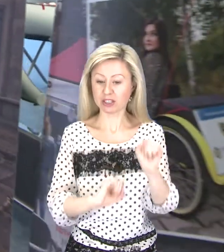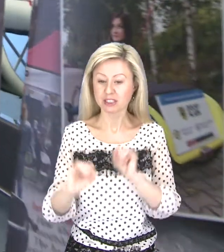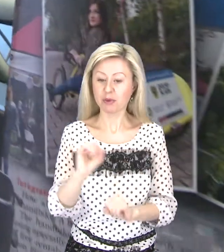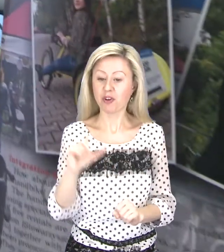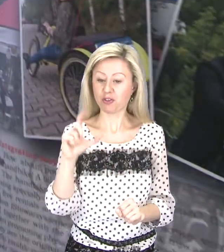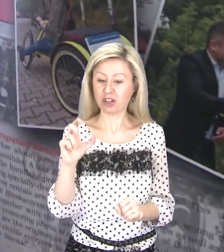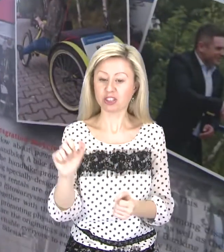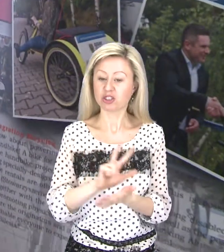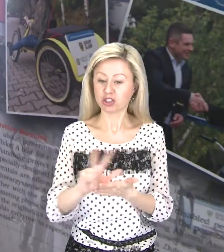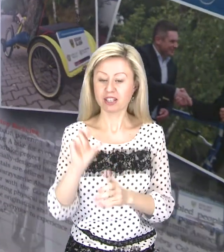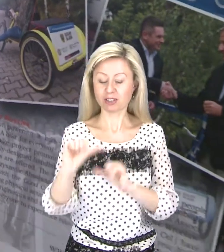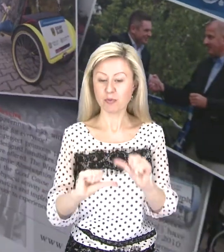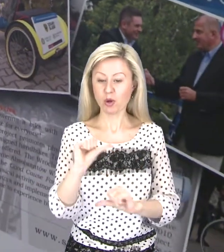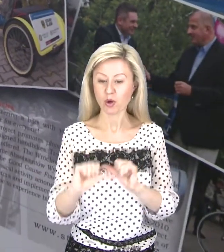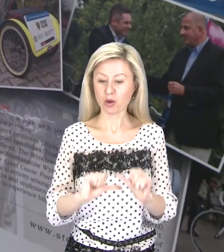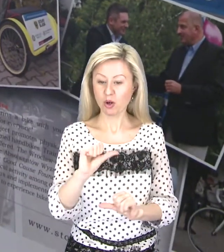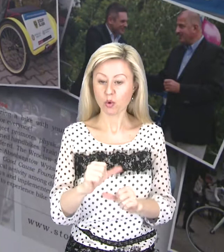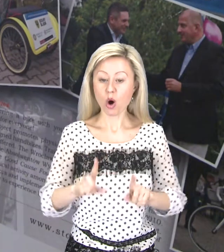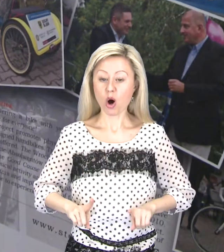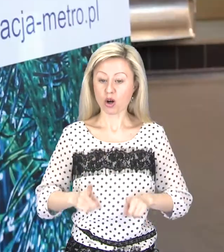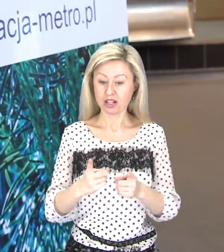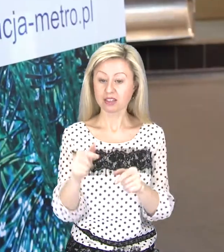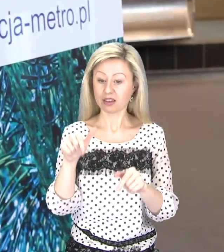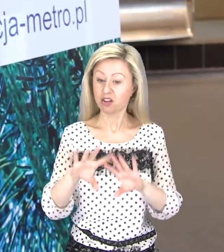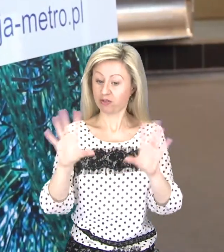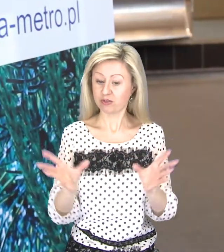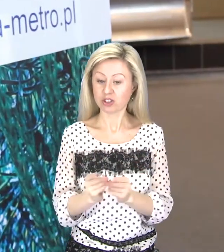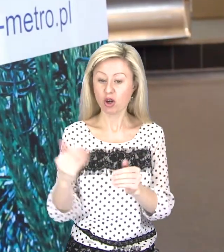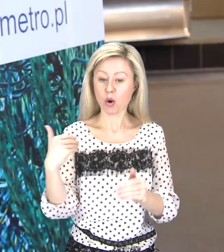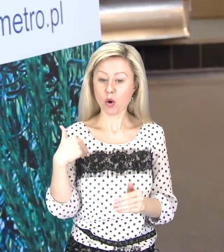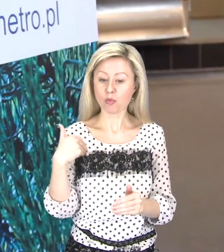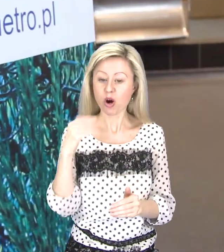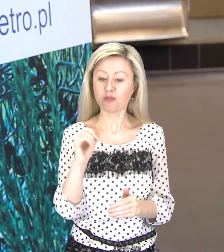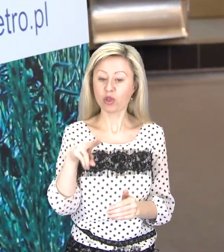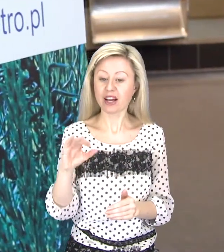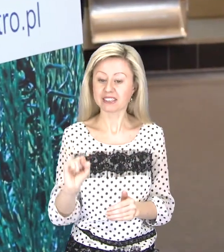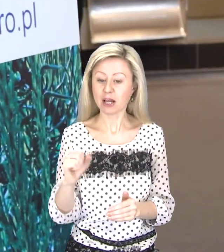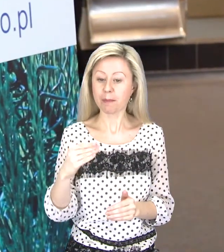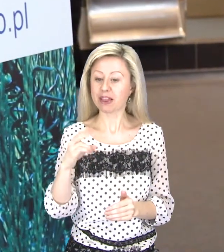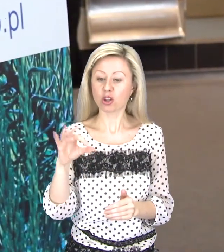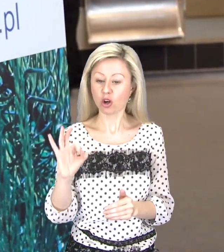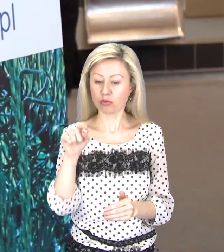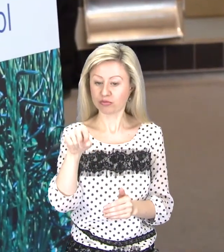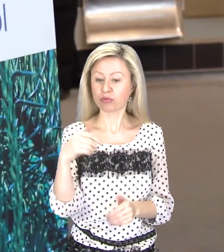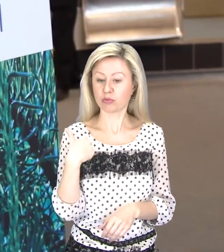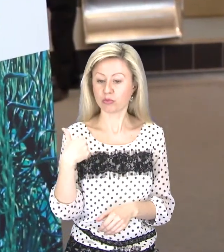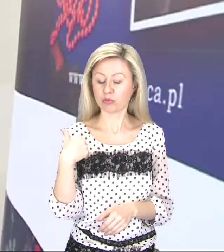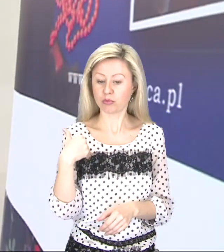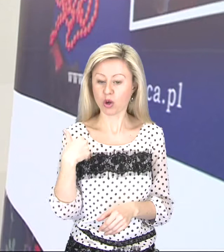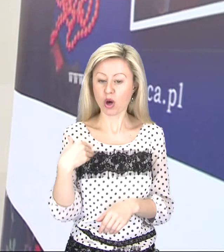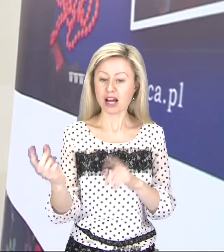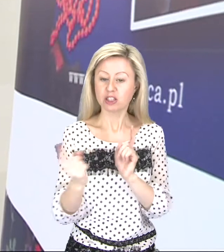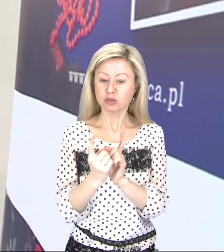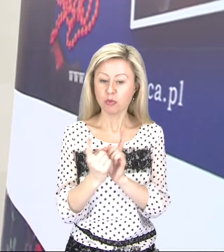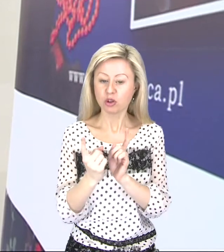w 2013 roku. Organizatorem tego przedsięwzięcia była Fundacja Metro, zaś patronat honorowy nad tym